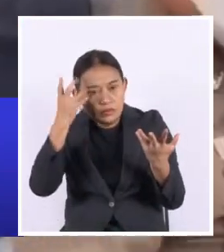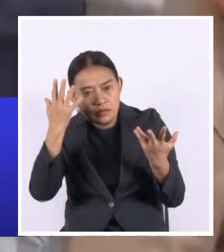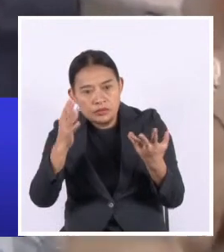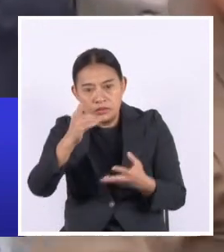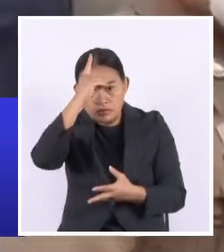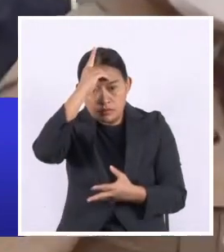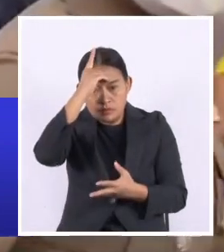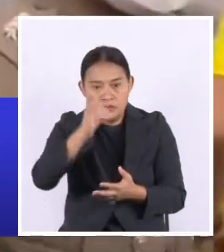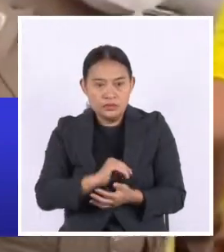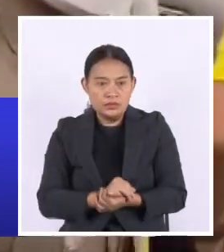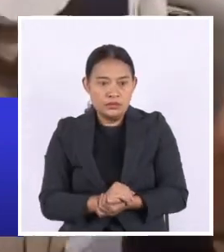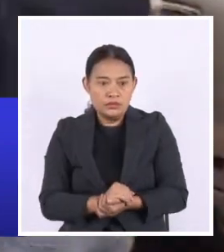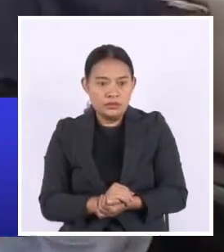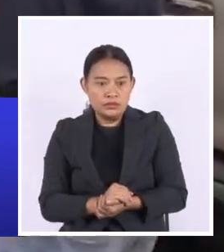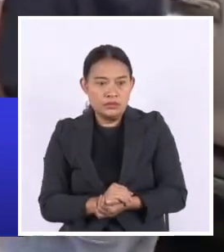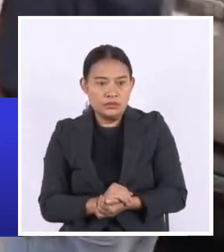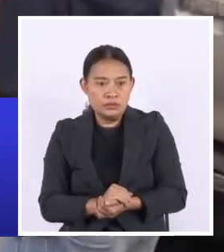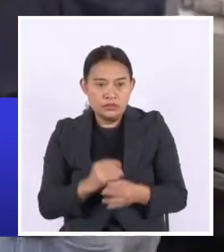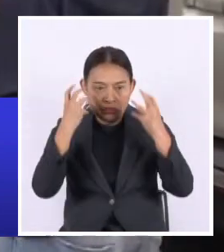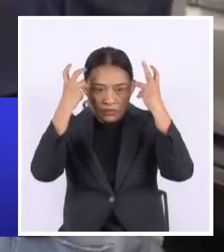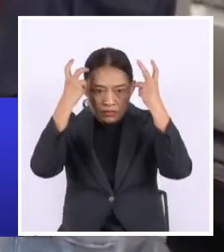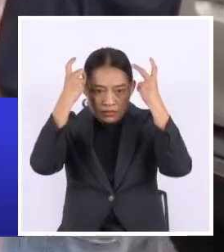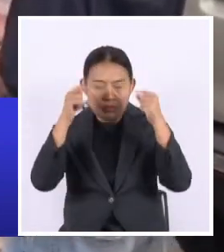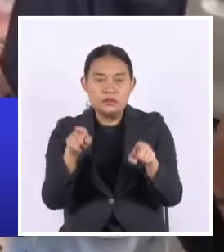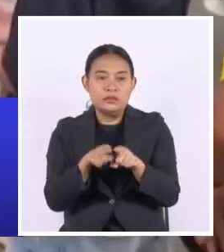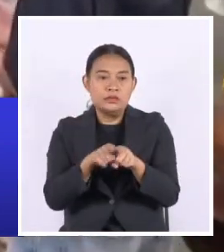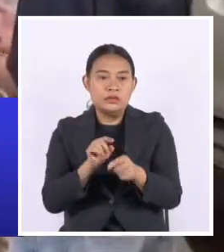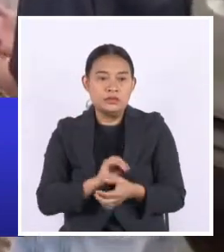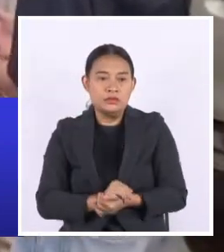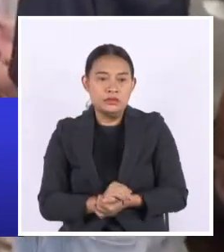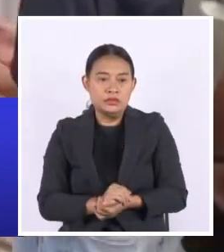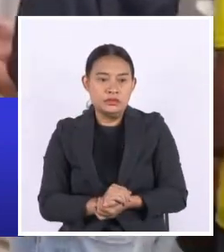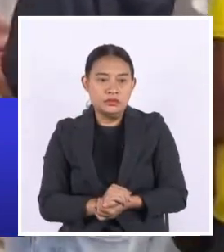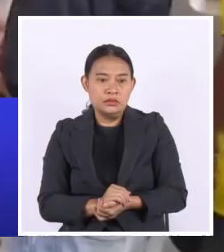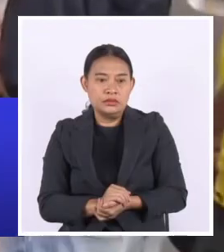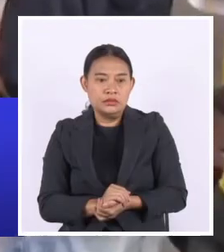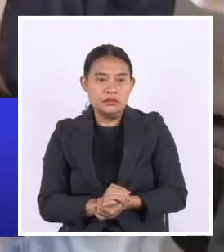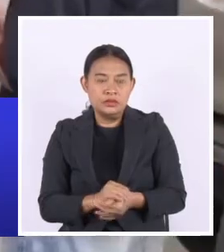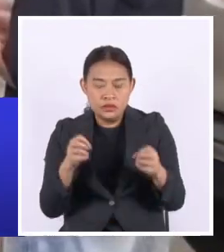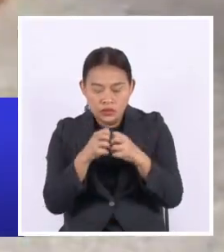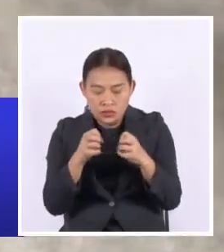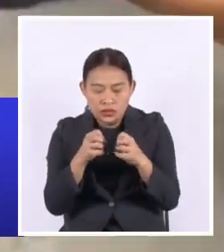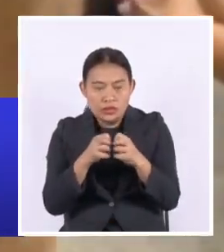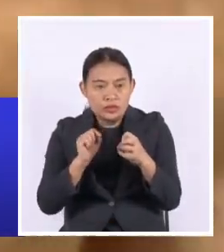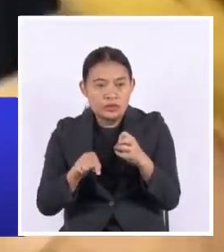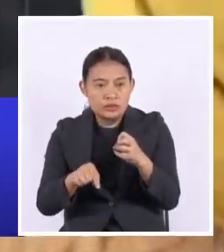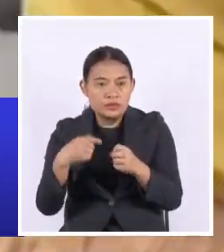แกก็โมโหเหมือนกันนะ ค่ะ เครียดเหมือนกันนะเนี่ย นั่นน่ะสินี่แหละค่ะในที่สุดก็บุกชาร์จตัวได้เหตุการณ์มันชุลมุน